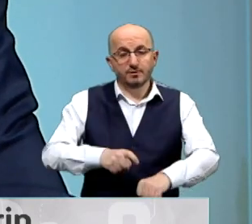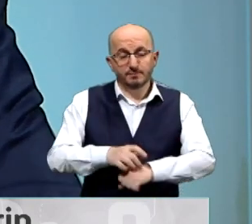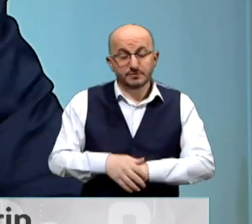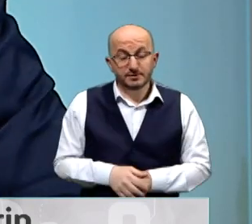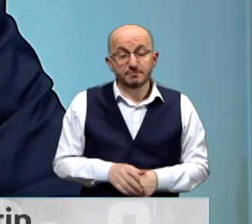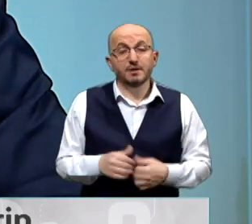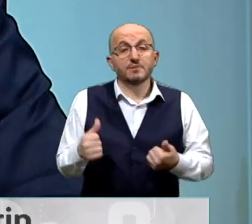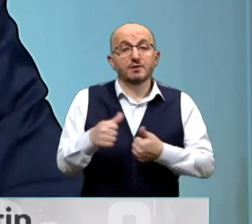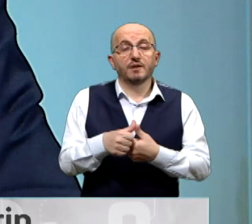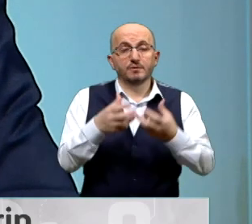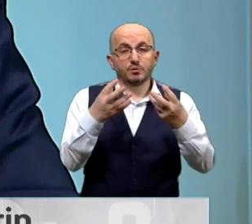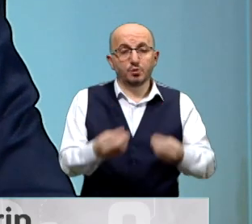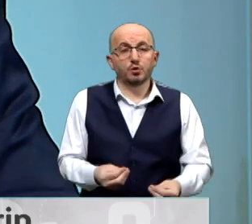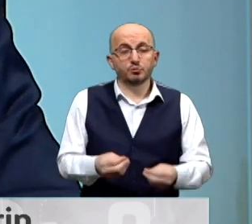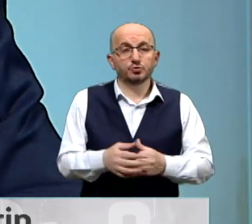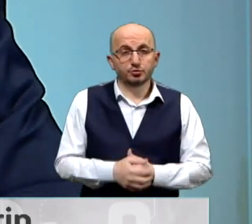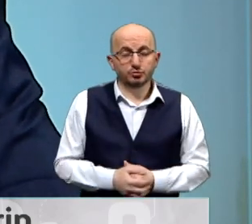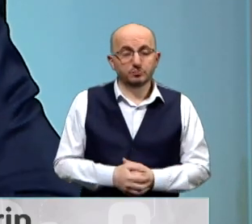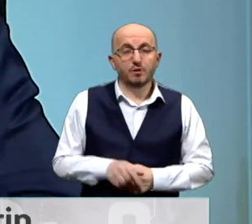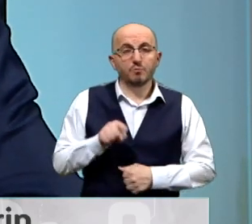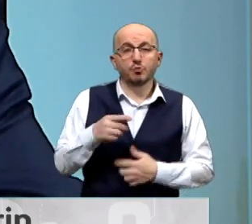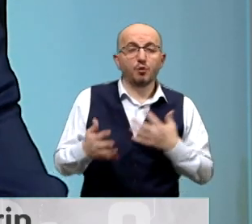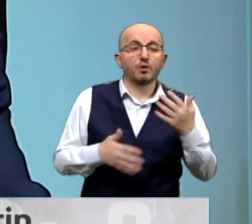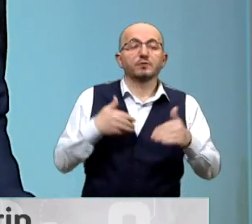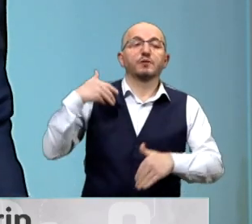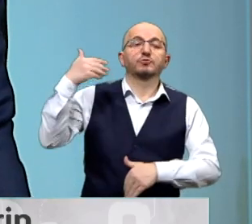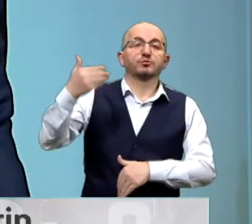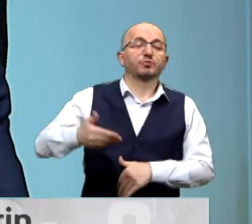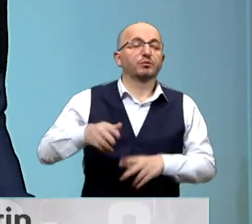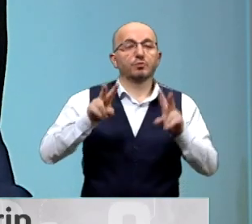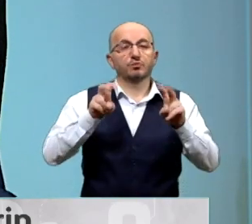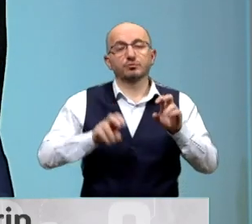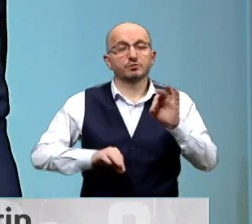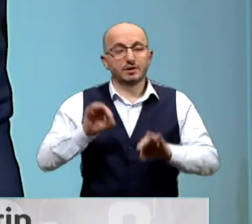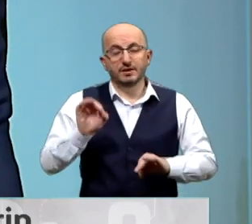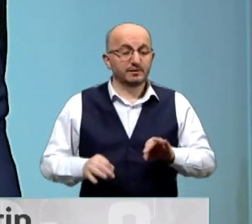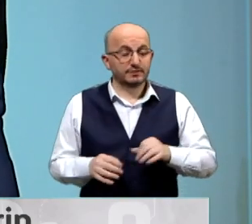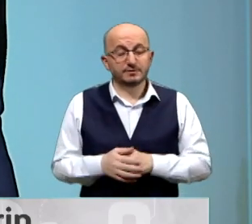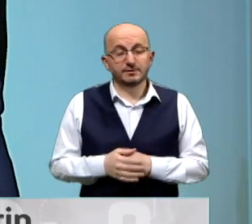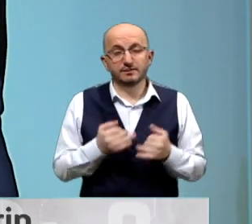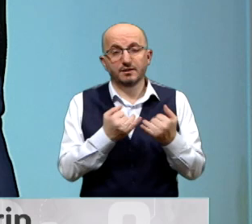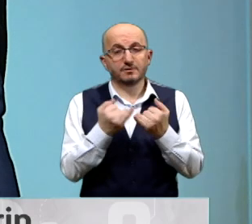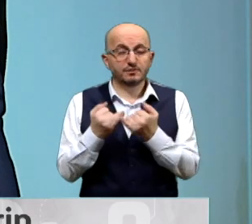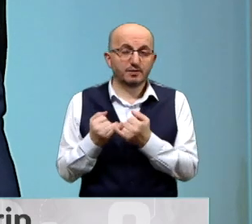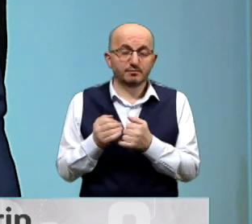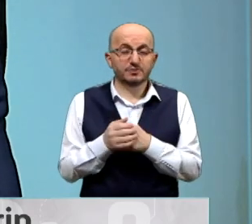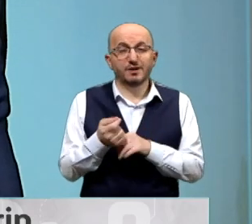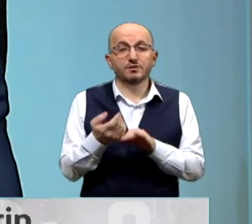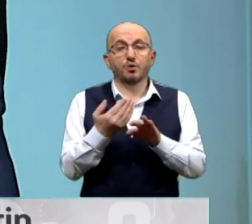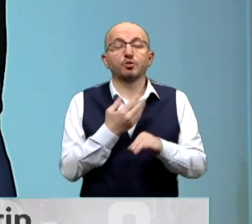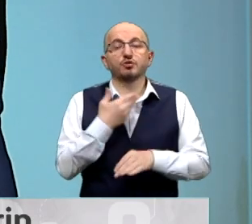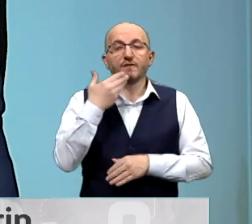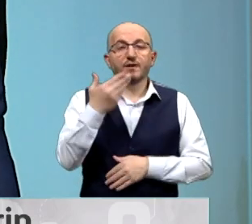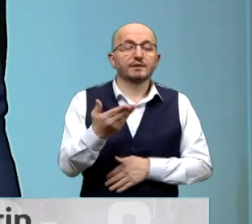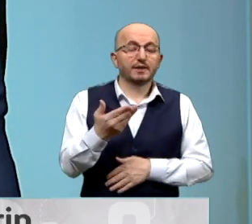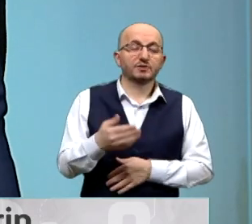bir evlilik olmuş artık bu olaydan sonra konuyu değerlendirirken kardeşlerimiz bu az önce ifade